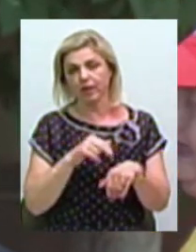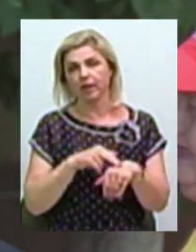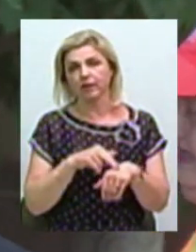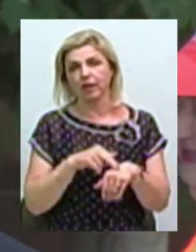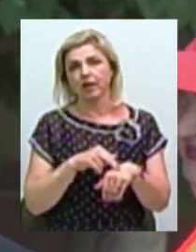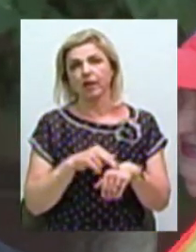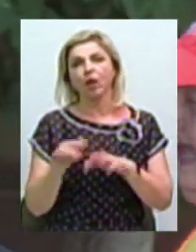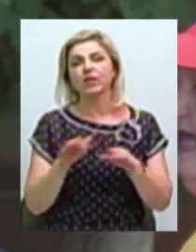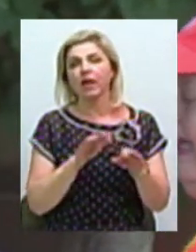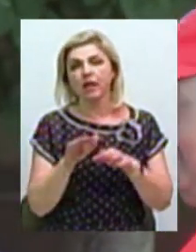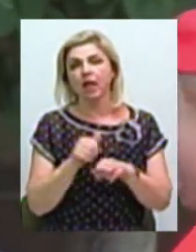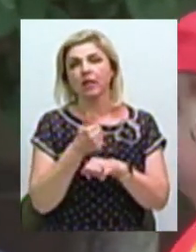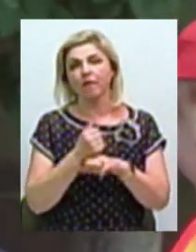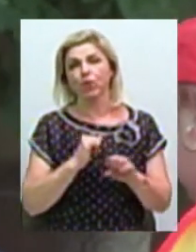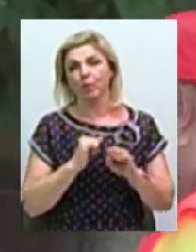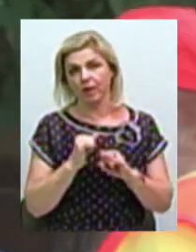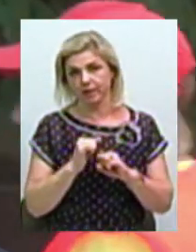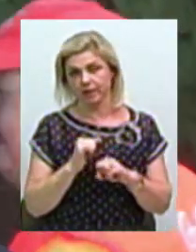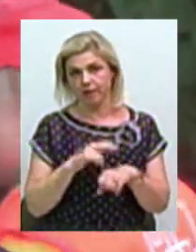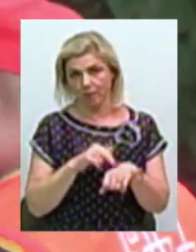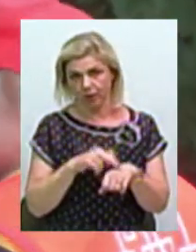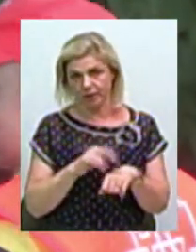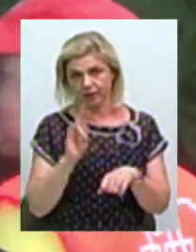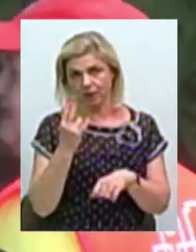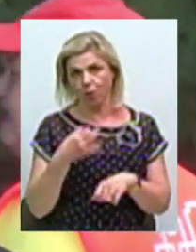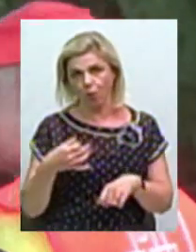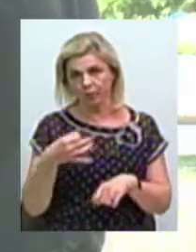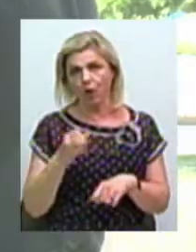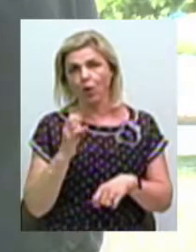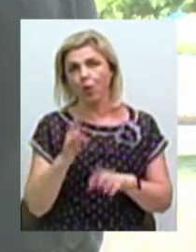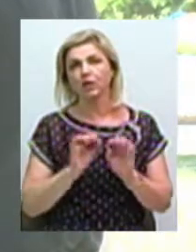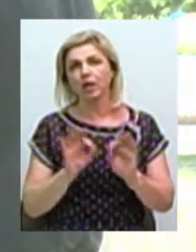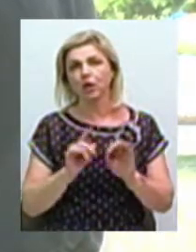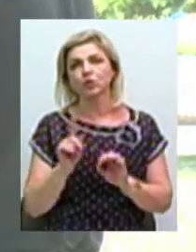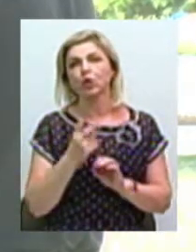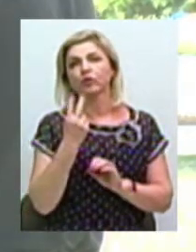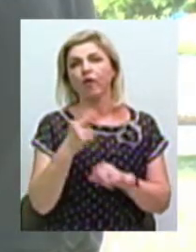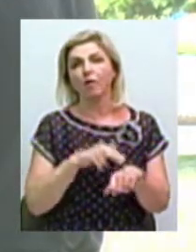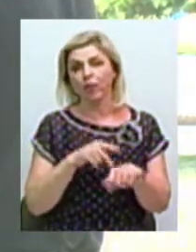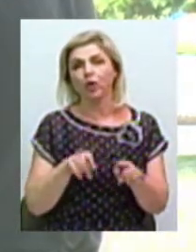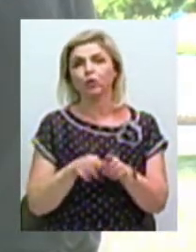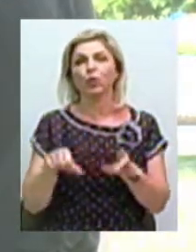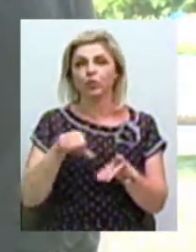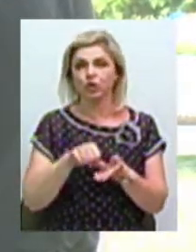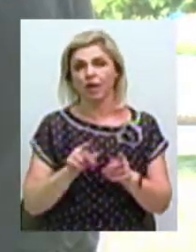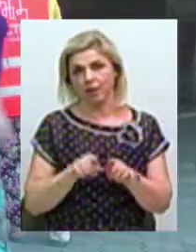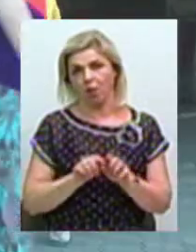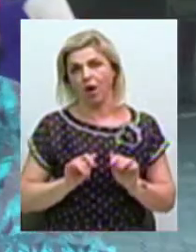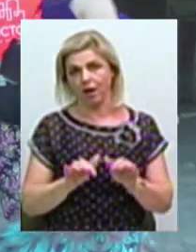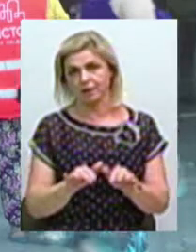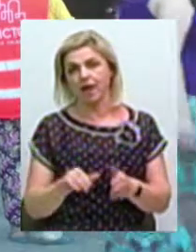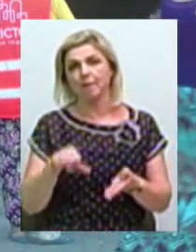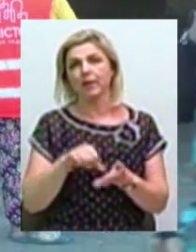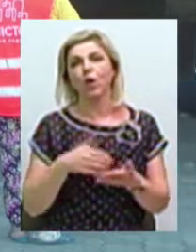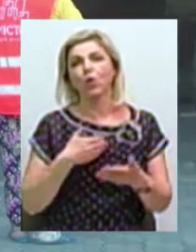превентивної діяльності Головного управління Національної поліції Миколаївської області, розповів, що двоє поліцейських також долучились до акції. Представник